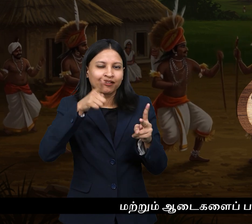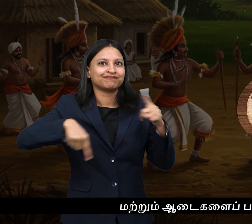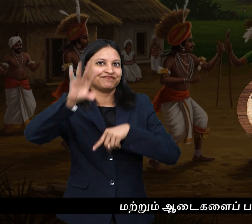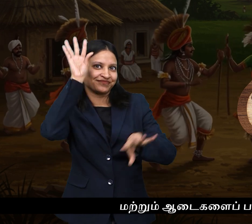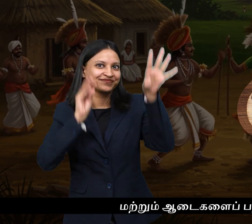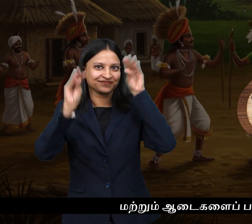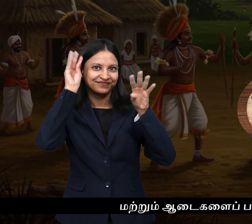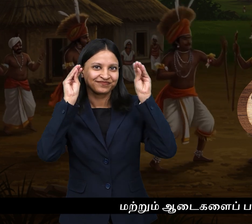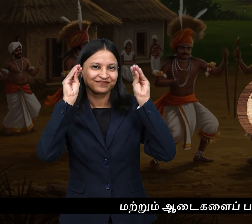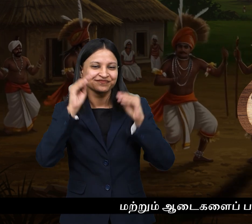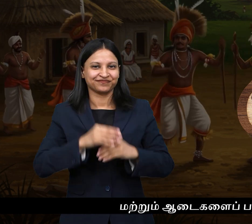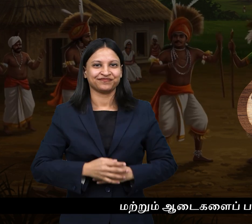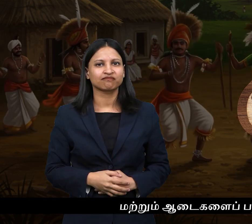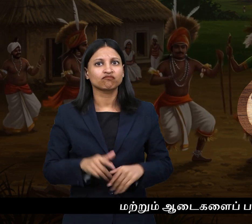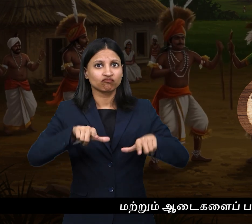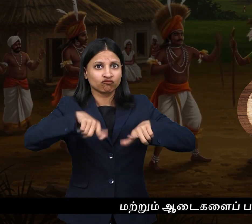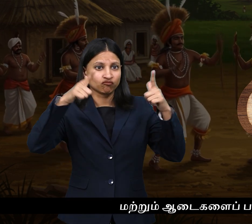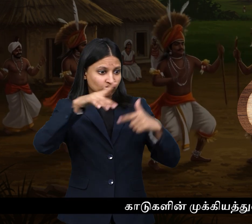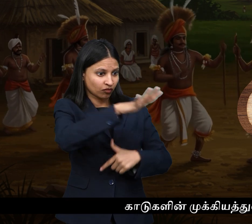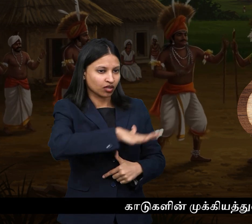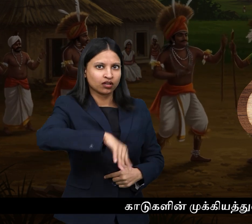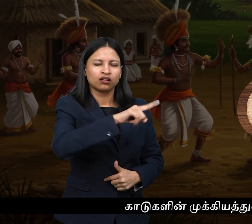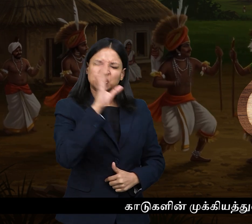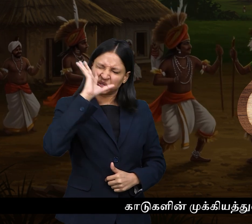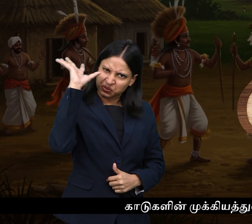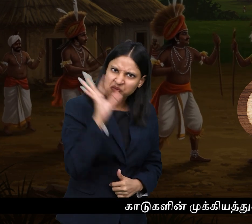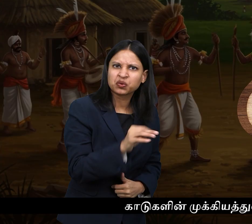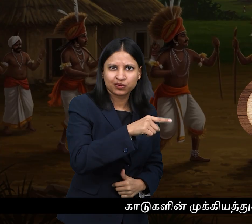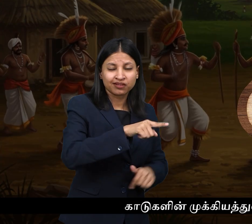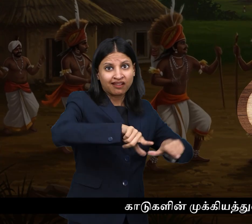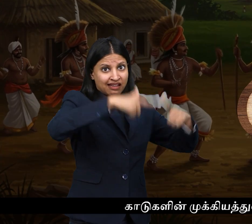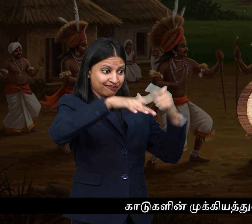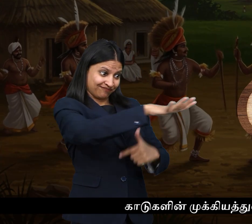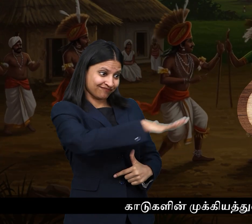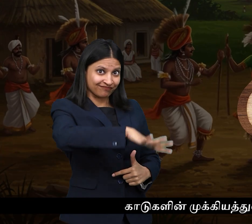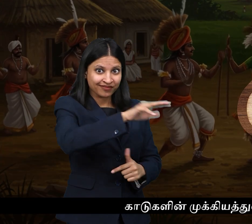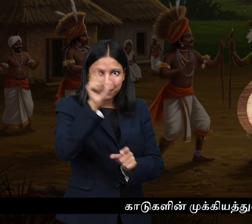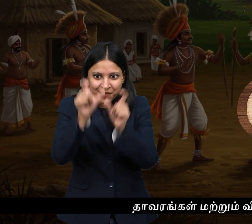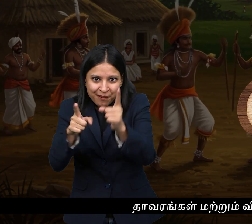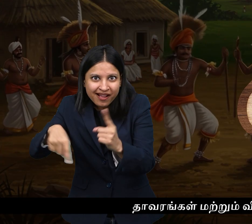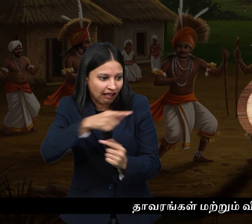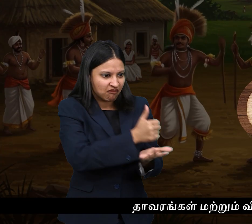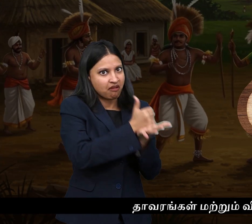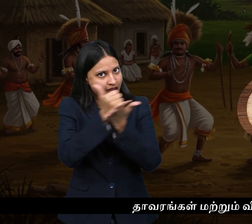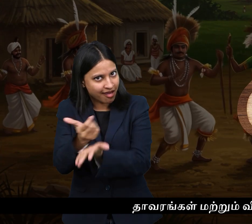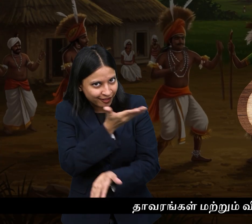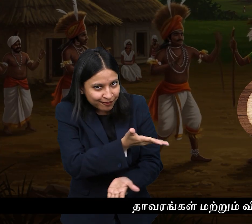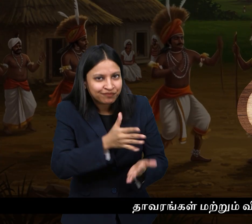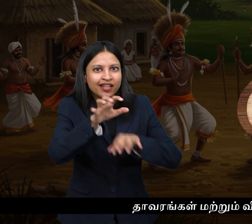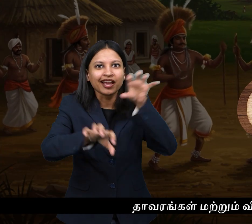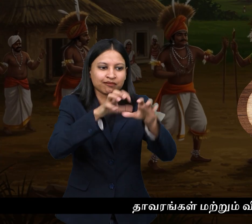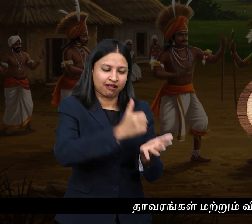மற்றும் ஆடைகளை பற்றி அறிந்து கொள்வீர்கள். காடுகளின் முக்கியத்துவத்தையும் அவை மக்கள், தாவரங்கள்